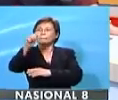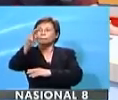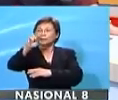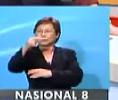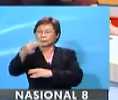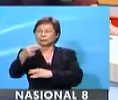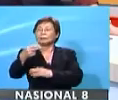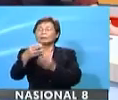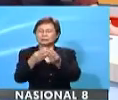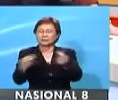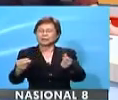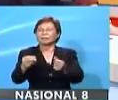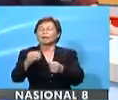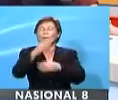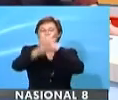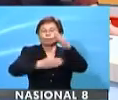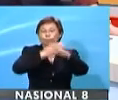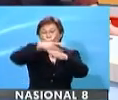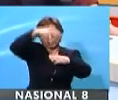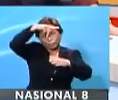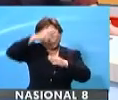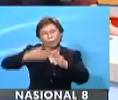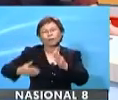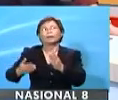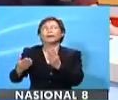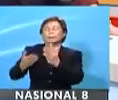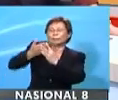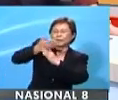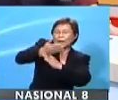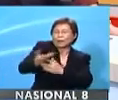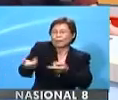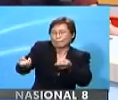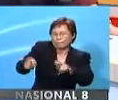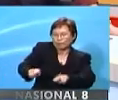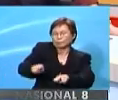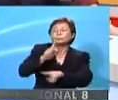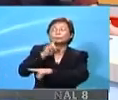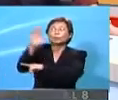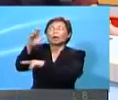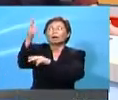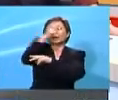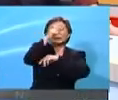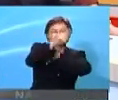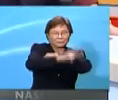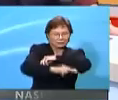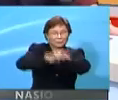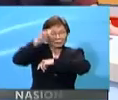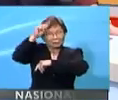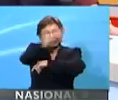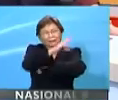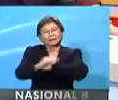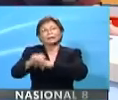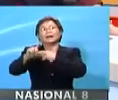Putra YAHB melalui perjanjian jual beli dengan Kerajaan Negeri Terengganu dan Lembaga